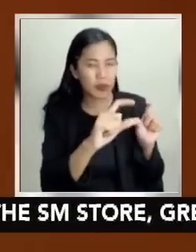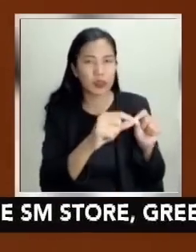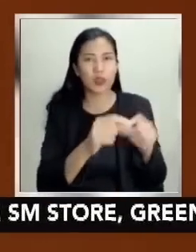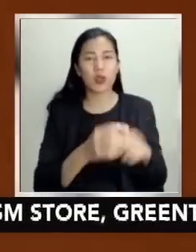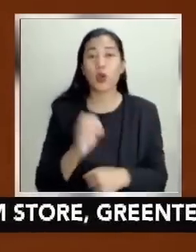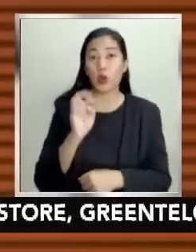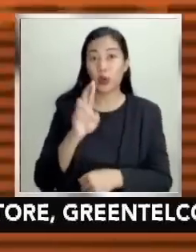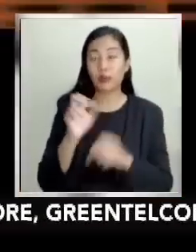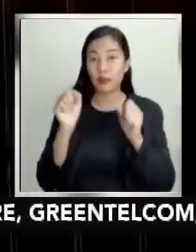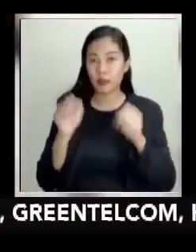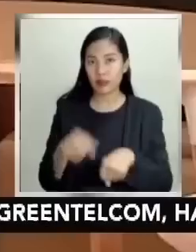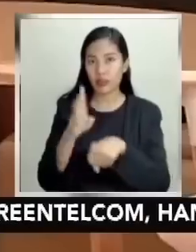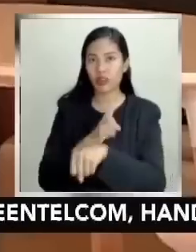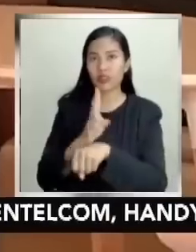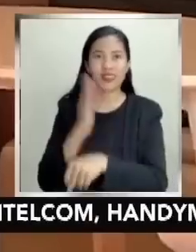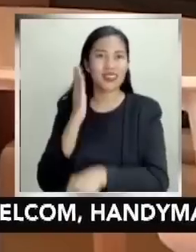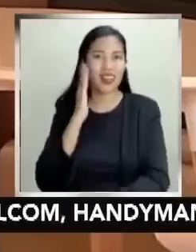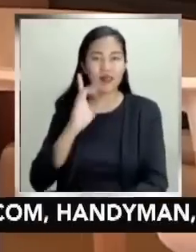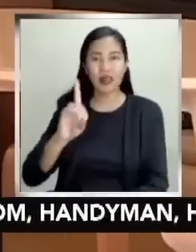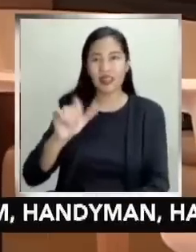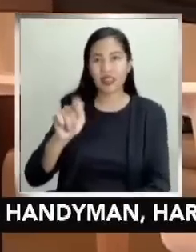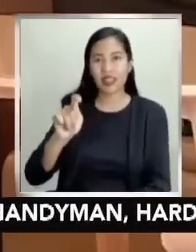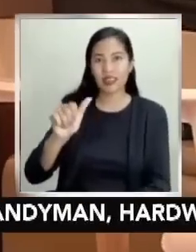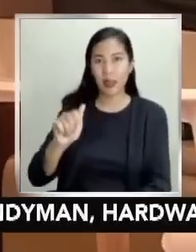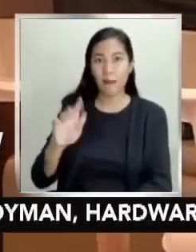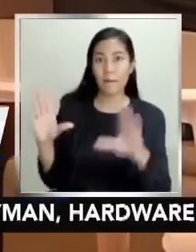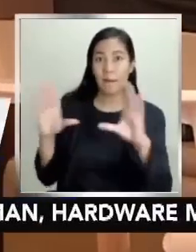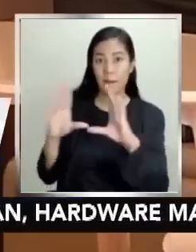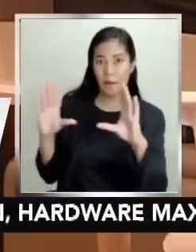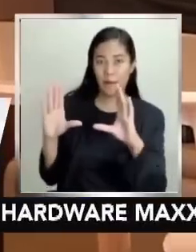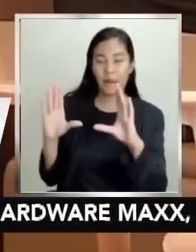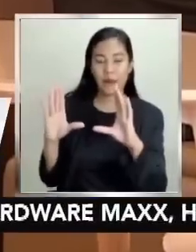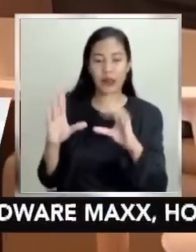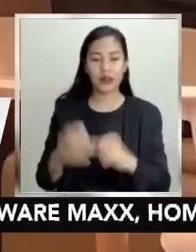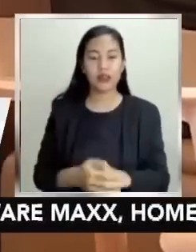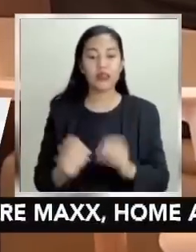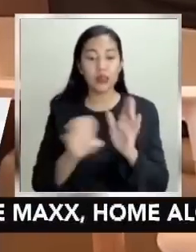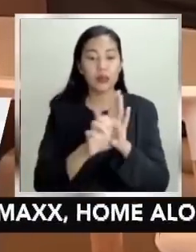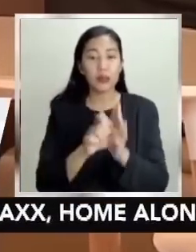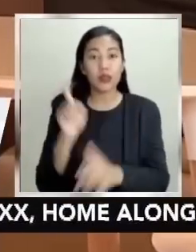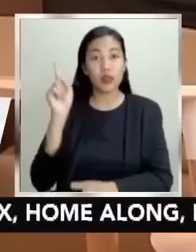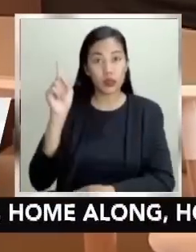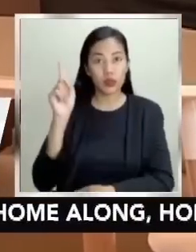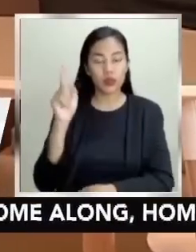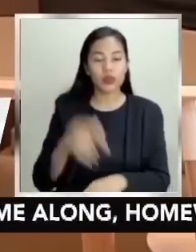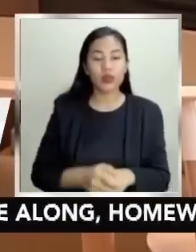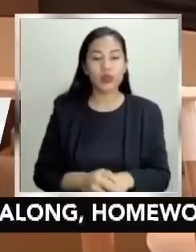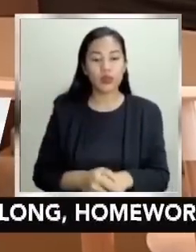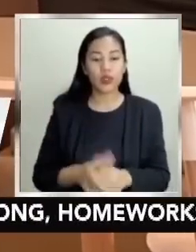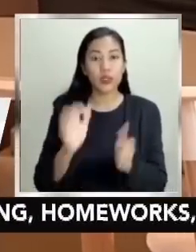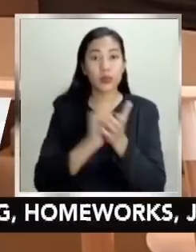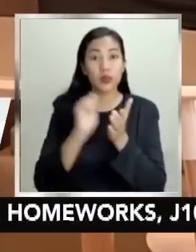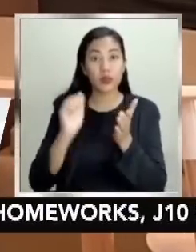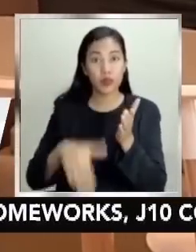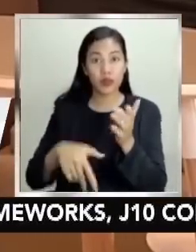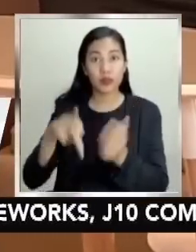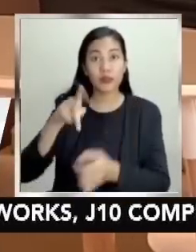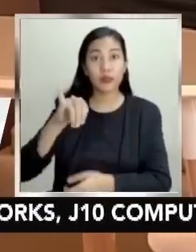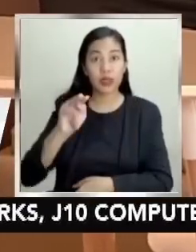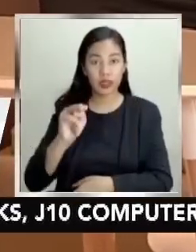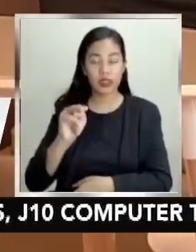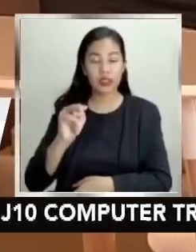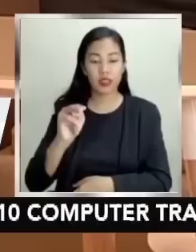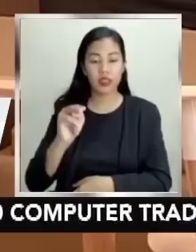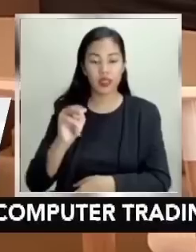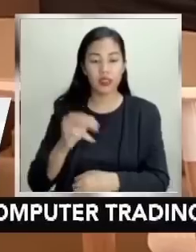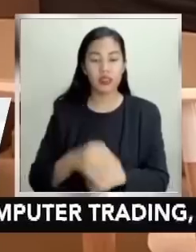sa USB cable. Kasi ito, tinatanggal niya yung dalawang pin kung saan tumatakbo yung data. So dinisable